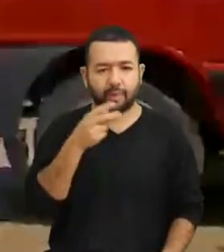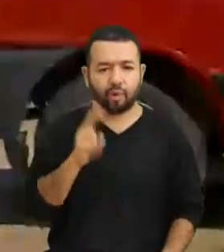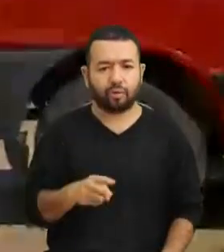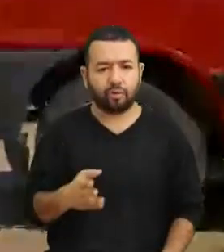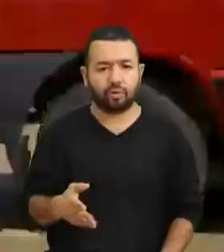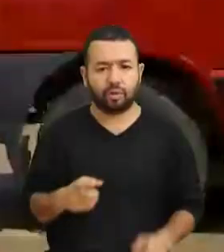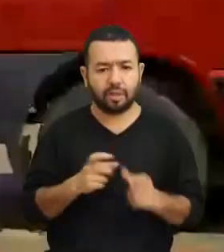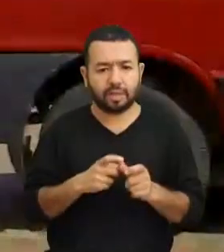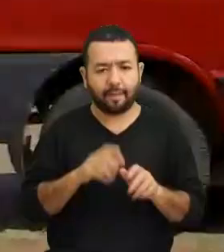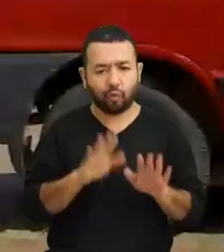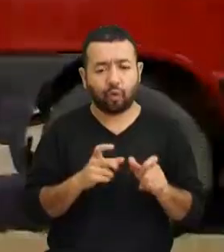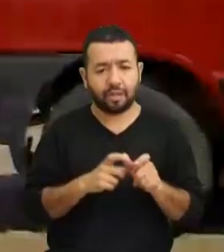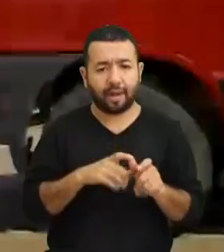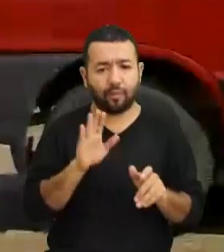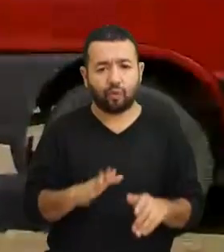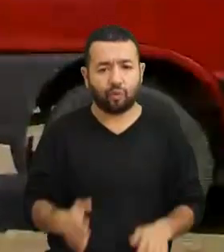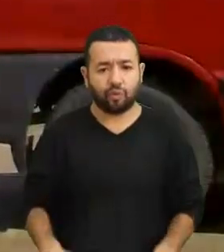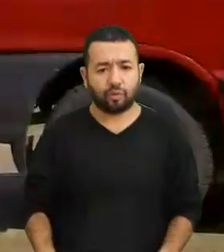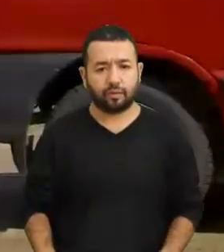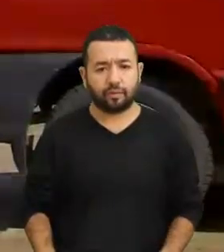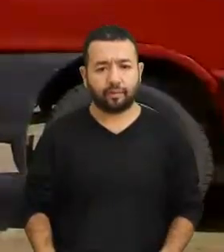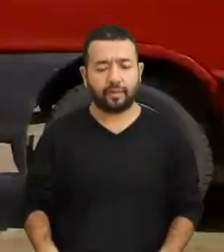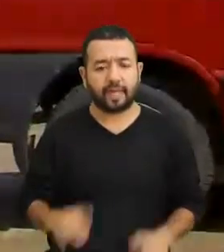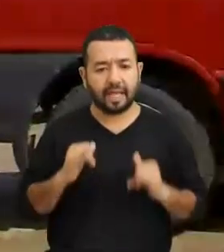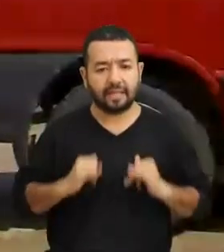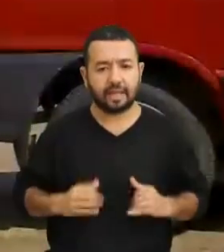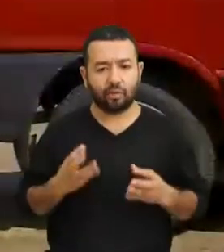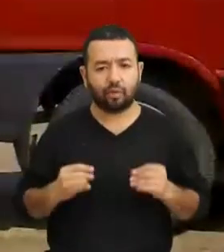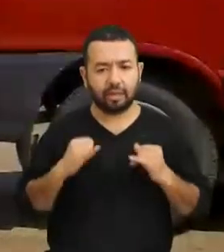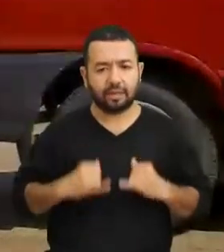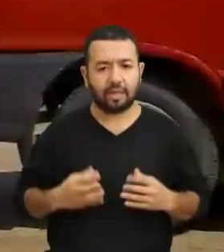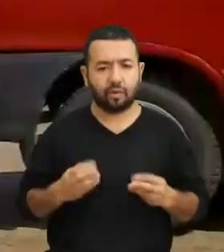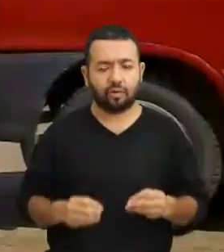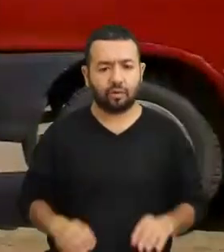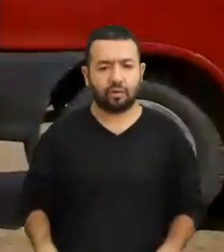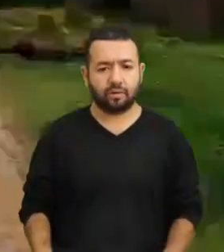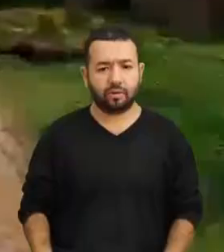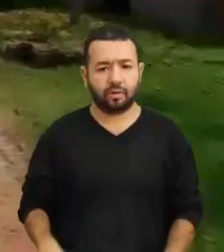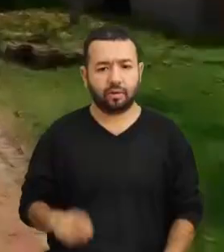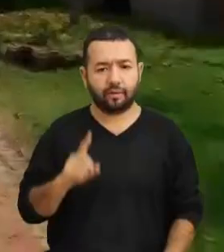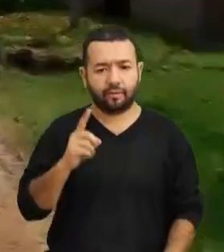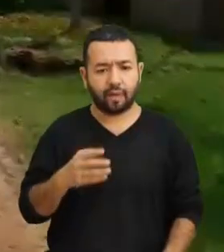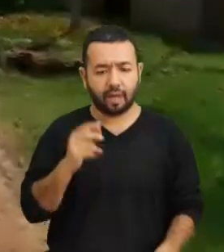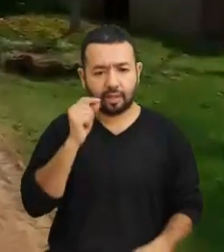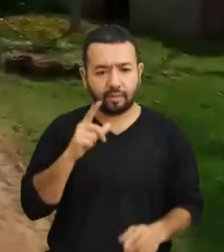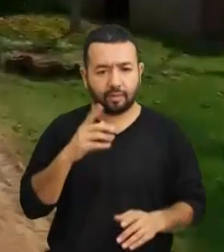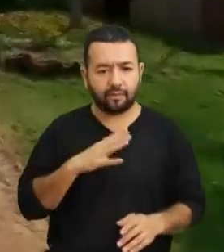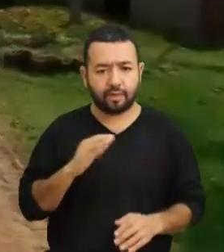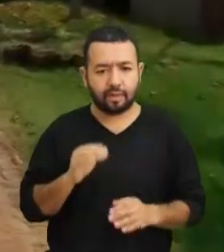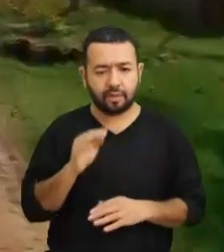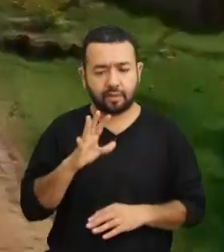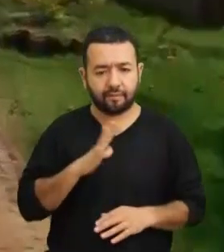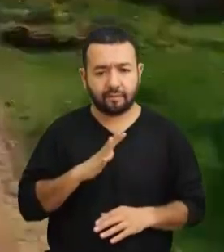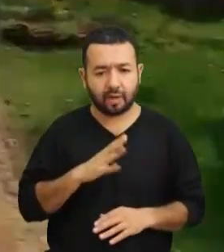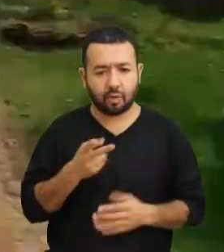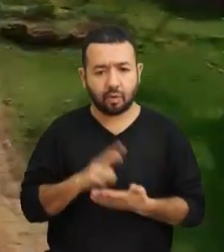sen katil. Tepeden saldırınca katil. Kemal araya girdi. Dur sakin ol sakin ol. Katil. Vallahi göbeğe körük gibi bir kalkıyor. Yaşıyor ama bitkisel